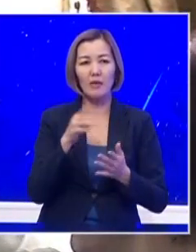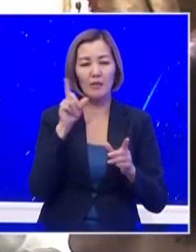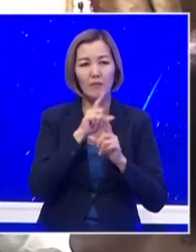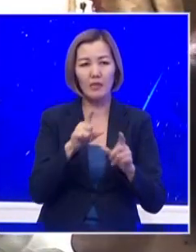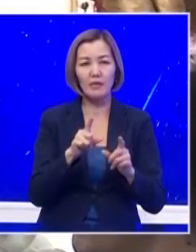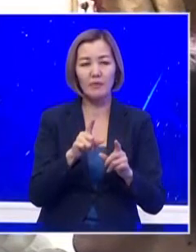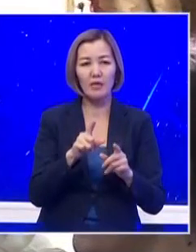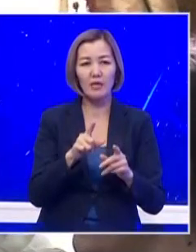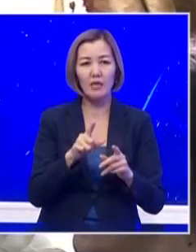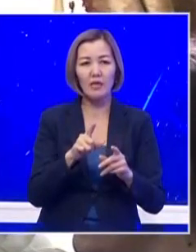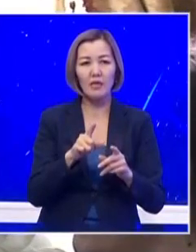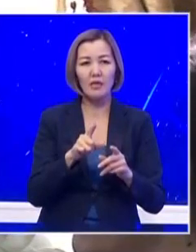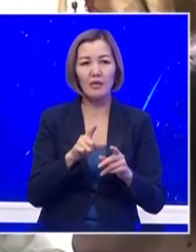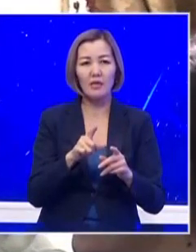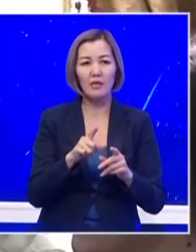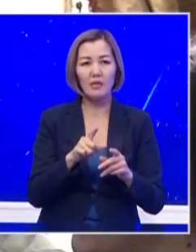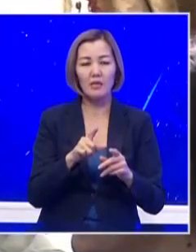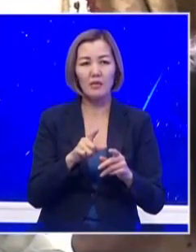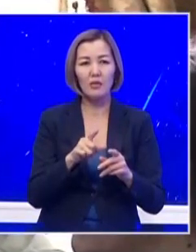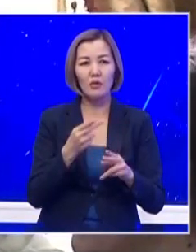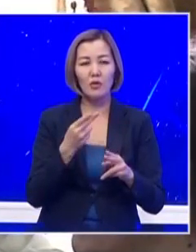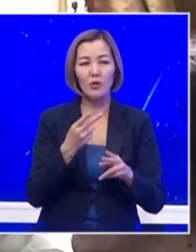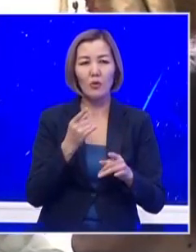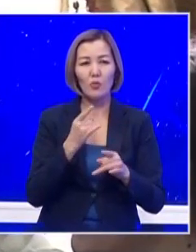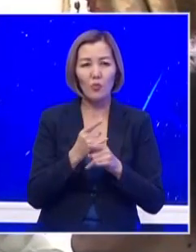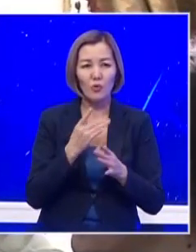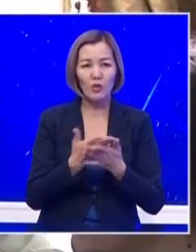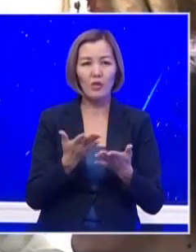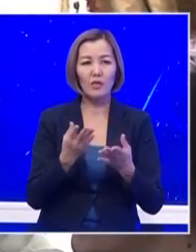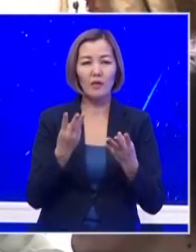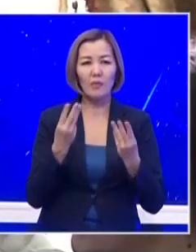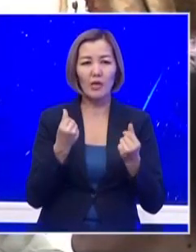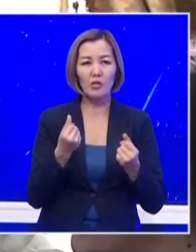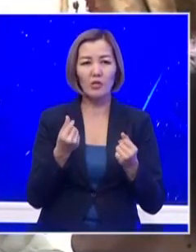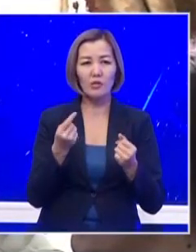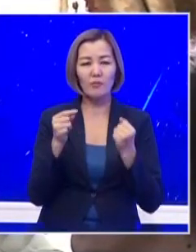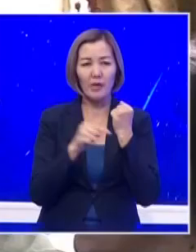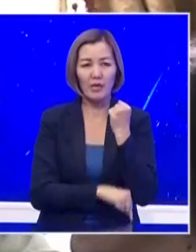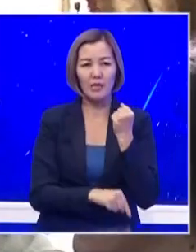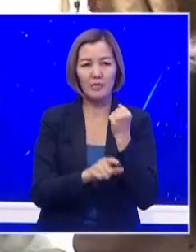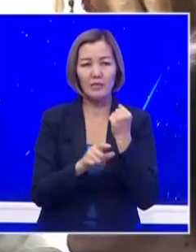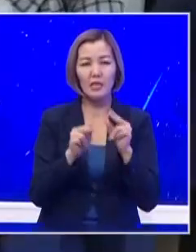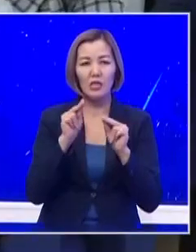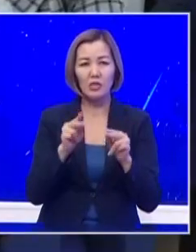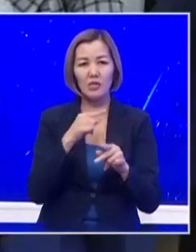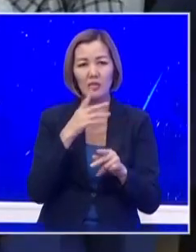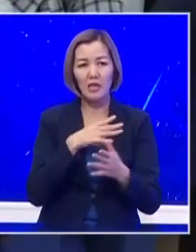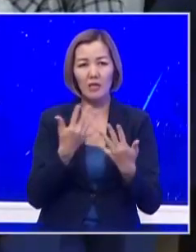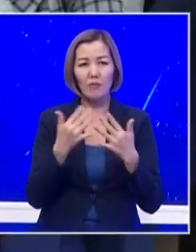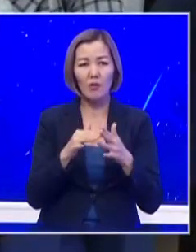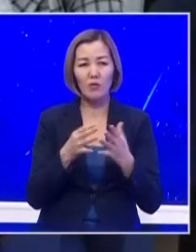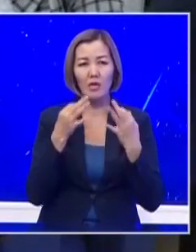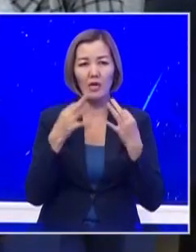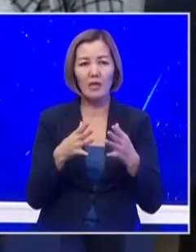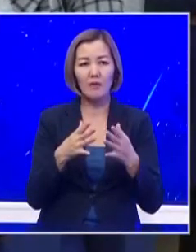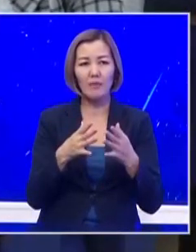болып жатқан, арамызда қой терісін жамылып алып, қара халықтың емес, өз бас пайдасын ойлап шындықты айтып, ауылымыздың